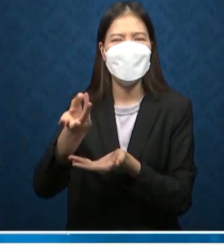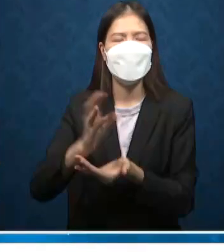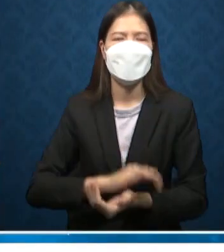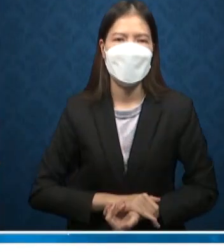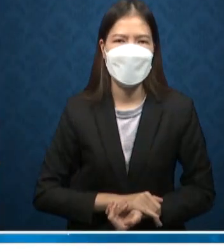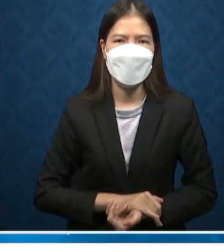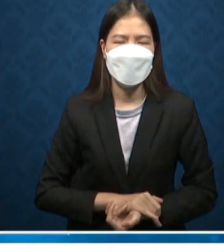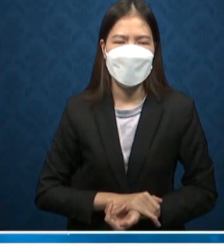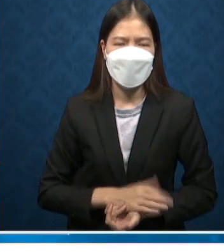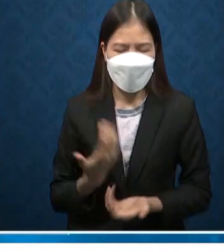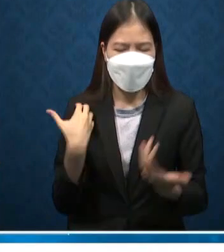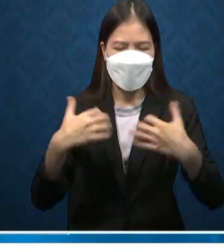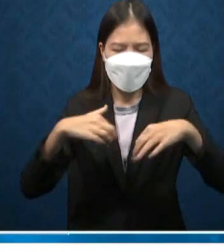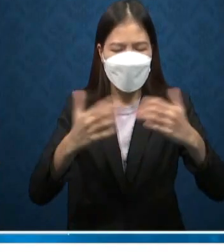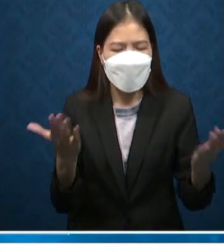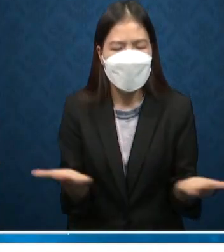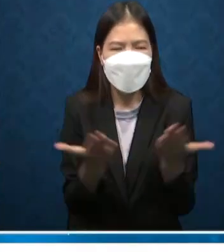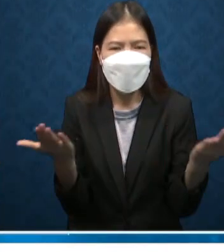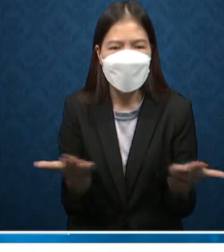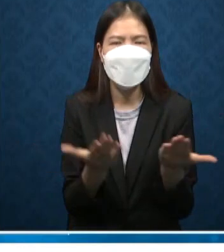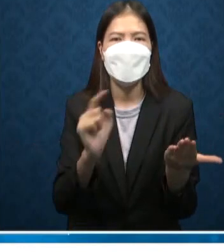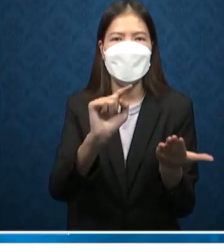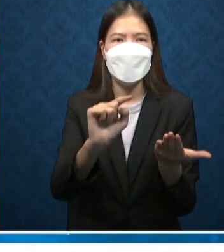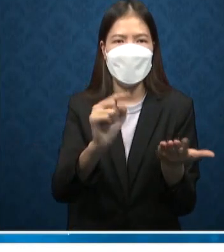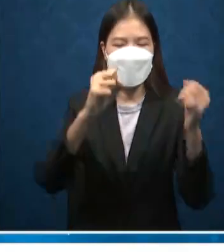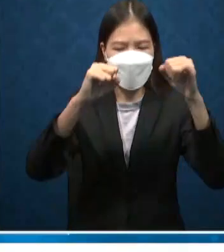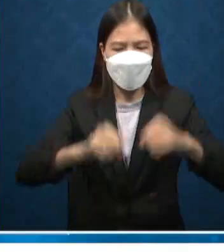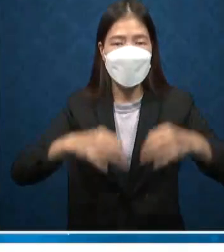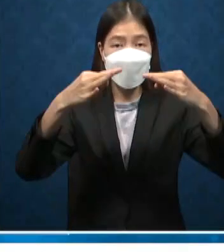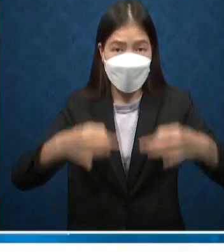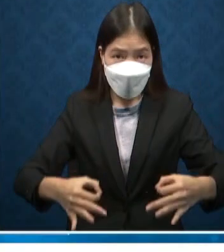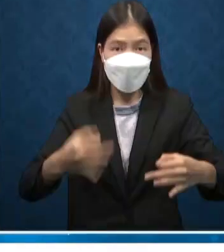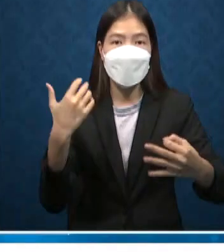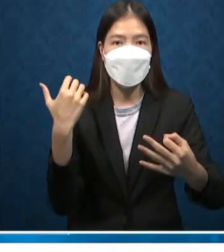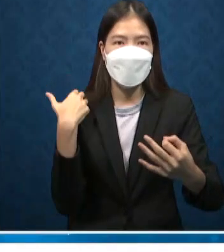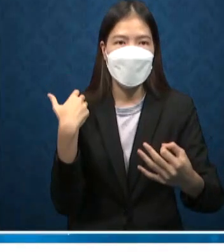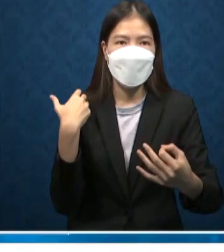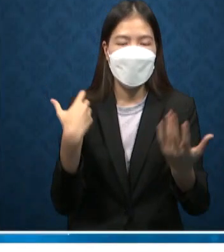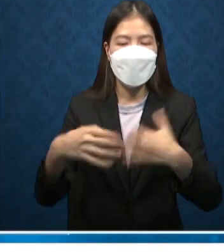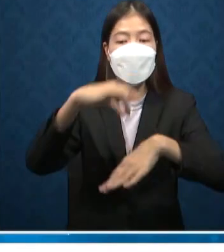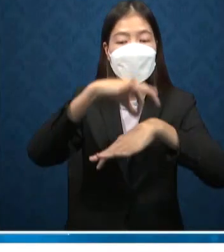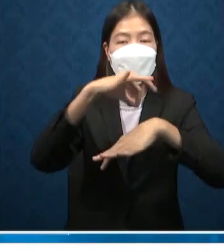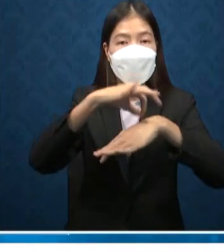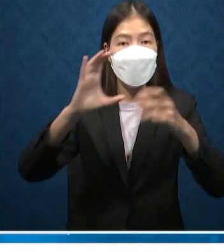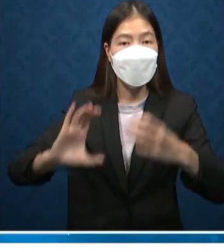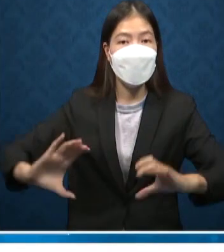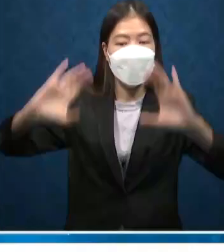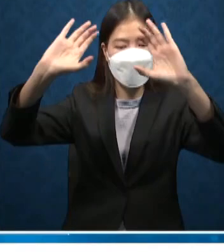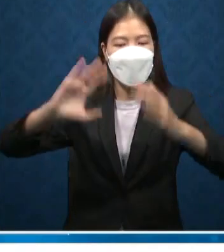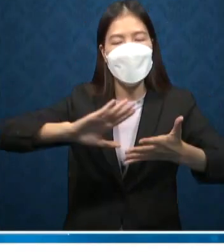ถที่จะสนับสนุนให้การอนุมัติให้มีการบรรจุข้าราชการเพิ่มเติมในช่วงปลาย